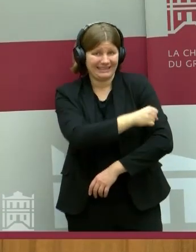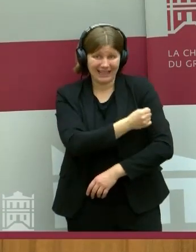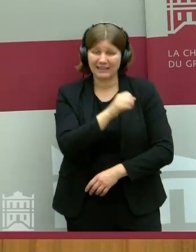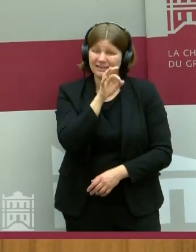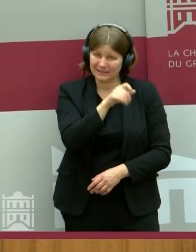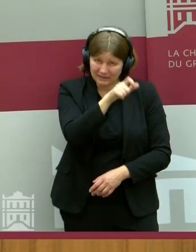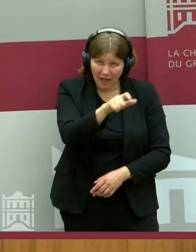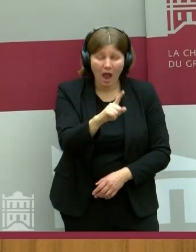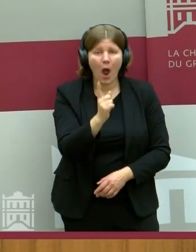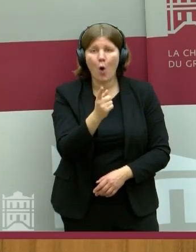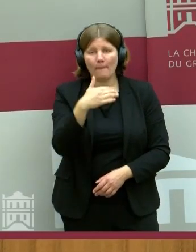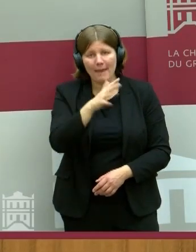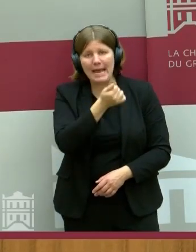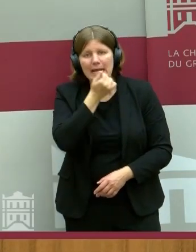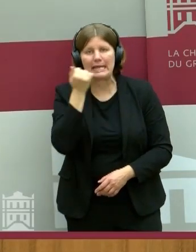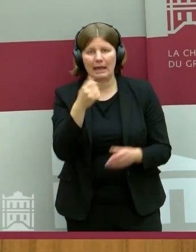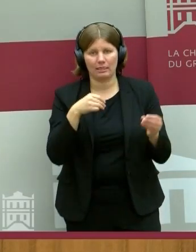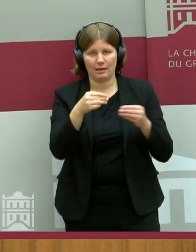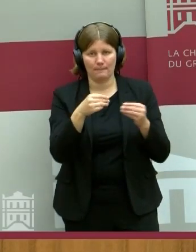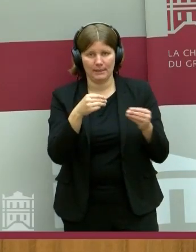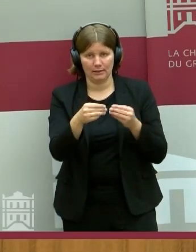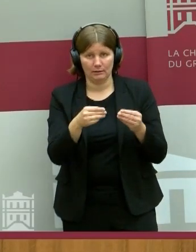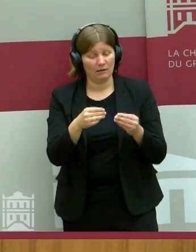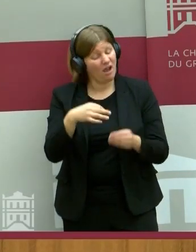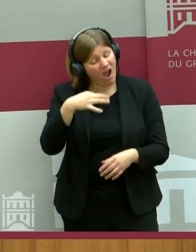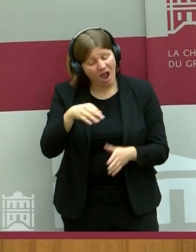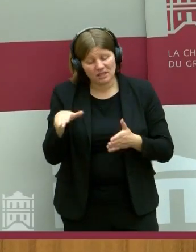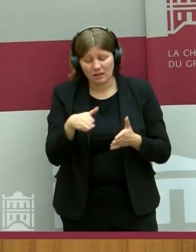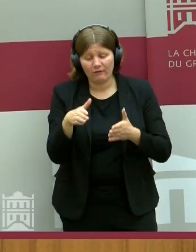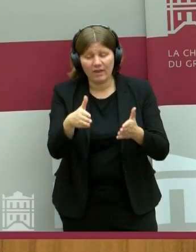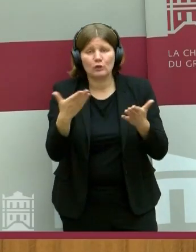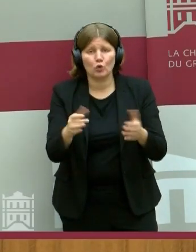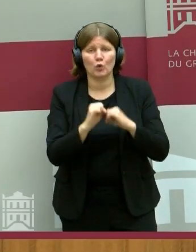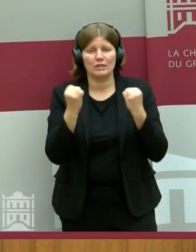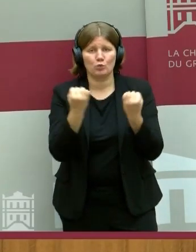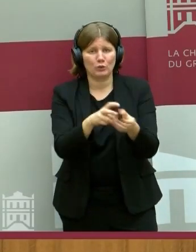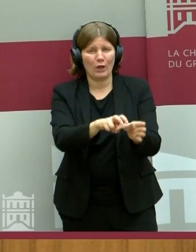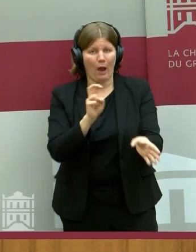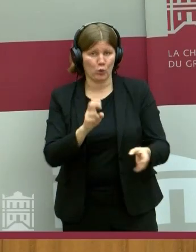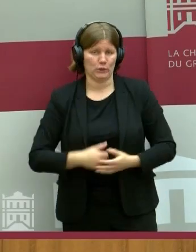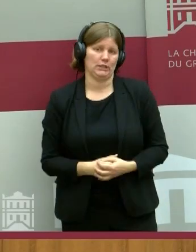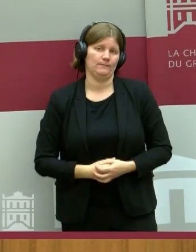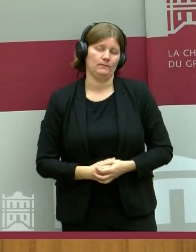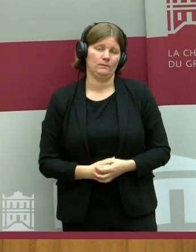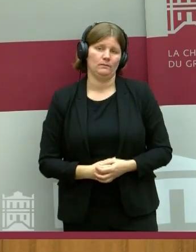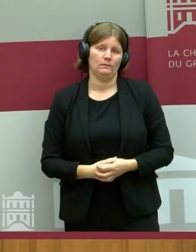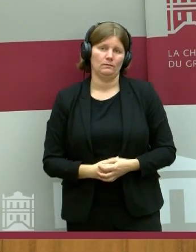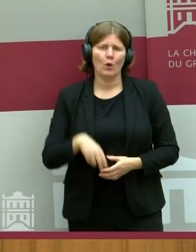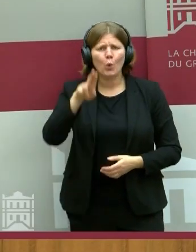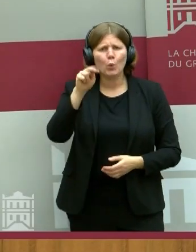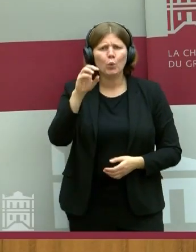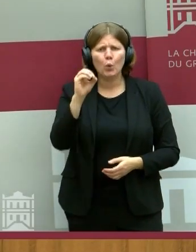auch mehr radikalen Elementen, weil das ist der einzige Weg, wo wir aus der Situation rauskommen. Mit der UNO, die schwätzt